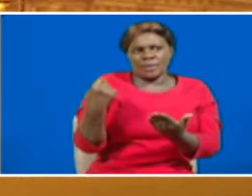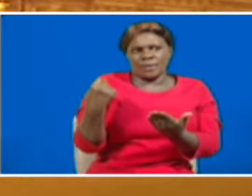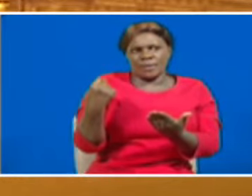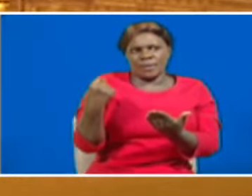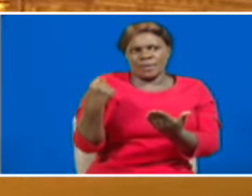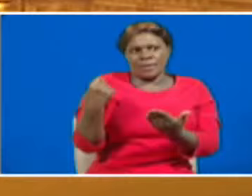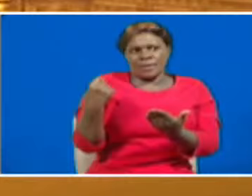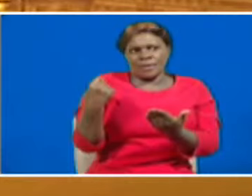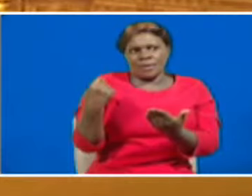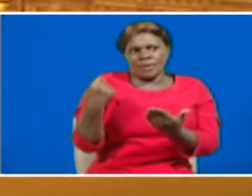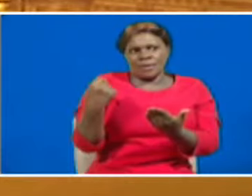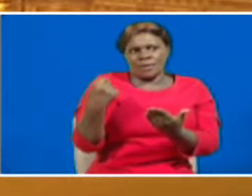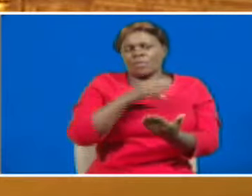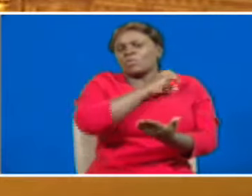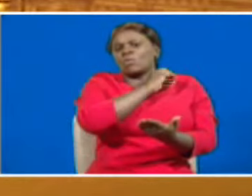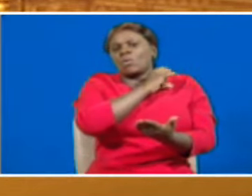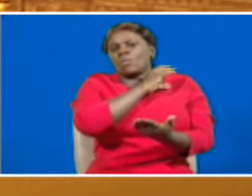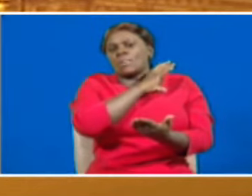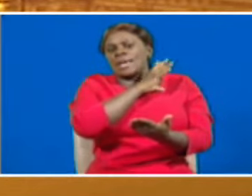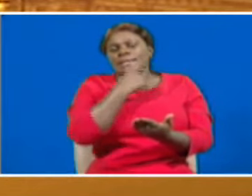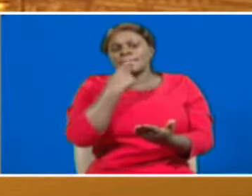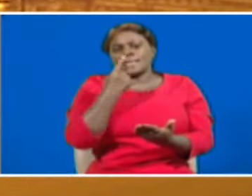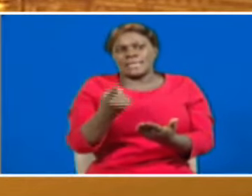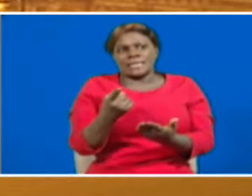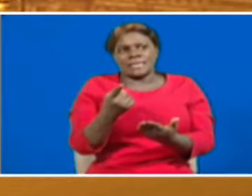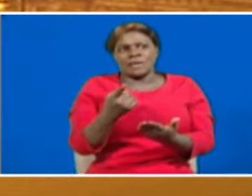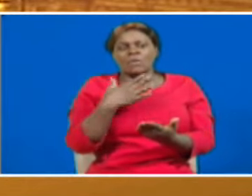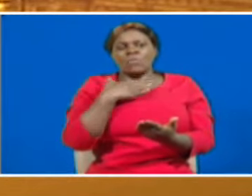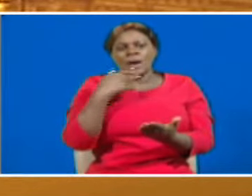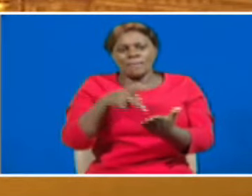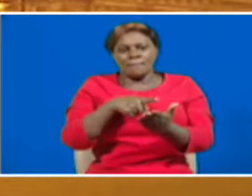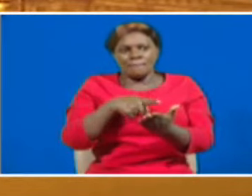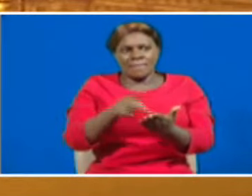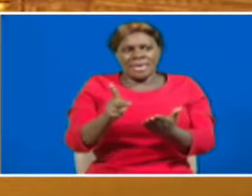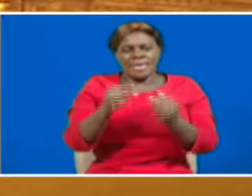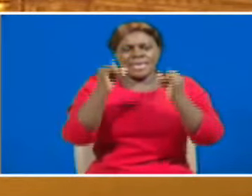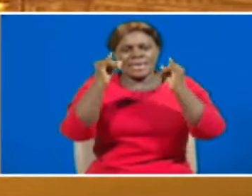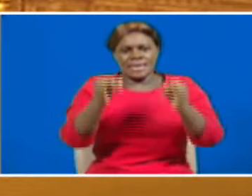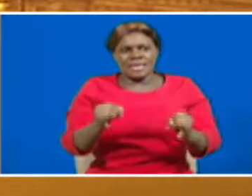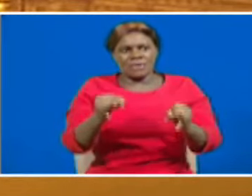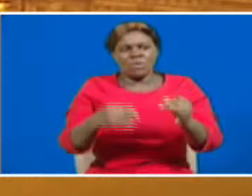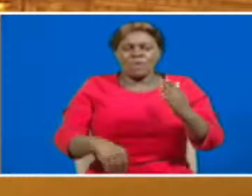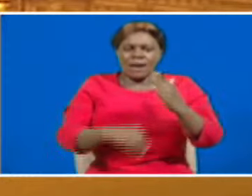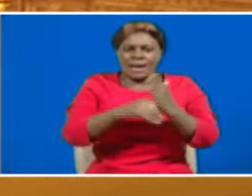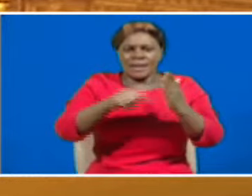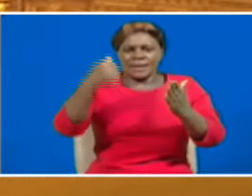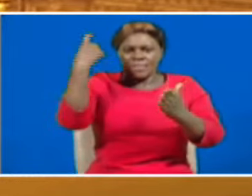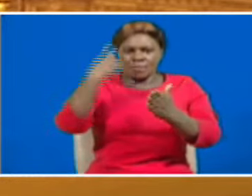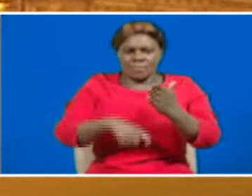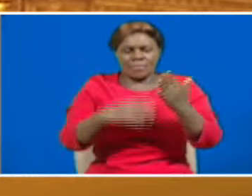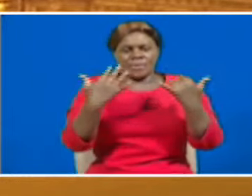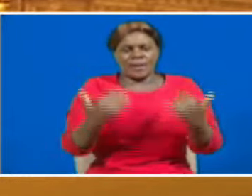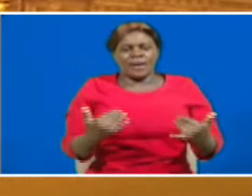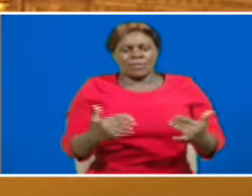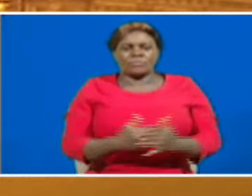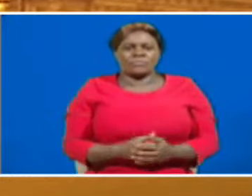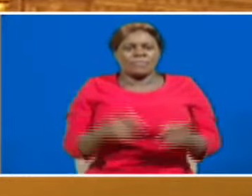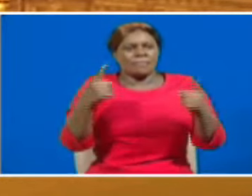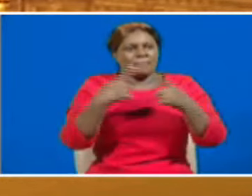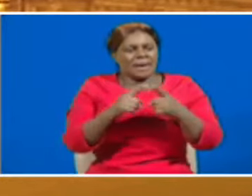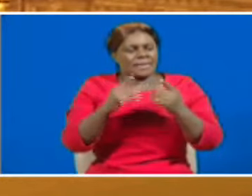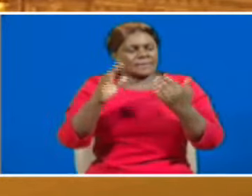wamekuwa wakikosoa sheria hiyo wakisema kwamba inawataka walipe ushuru mpya juu ya ushuru ambao wanaolipa kwa sasa licha